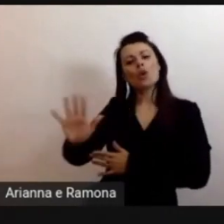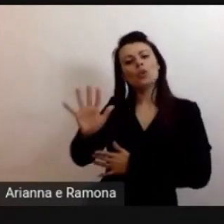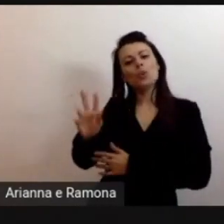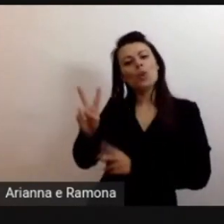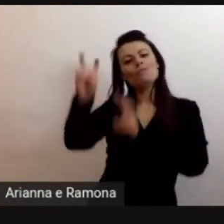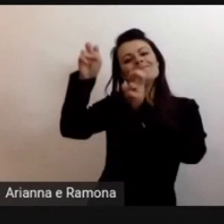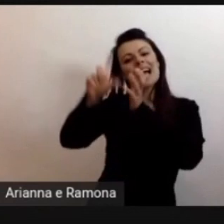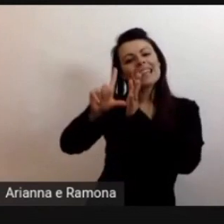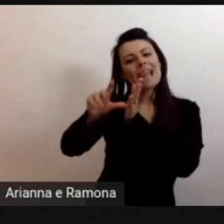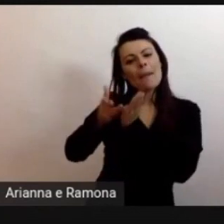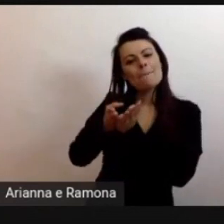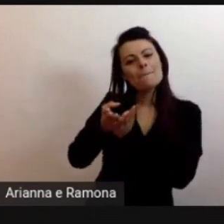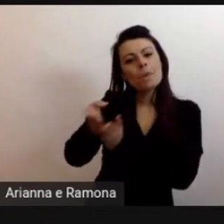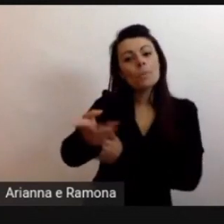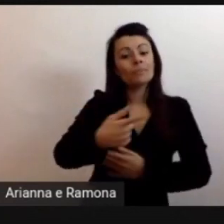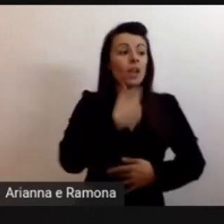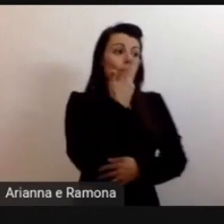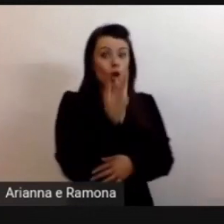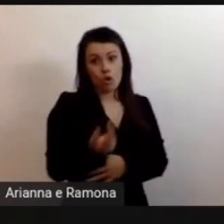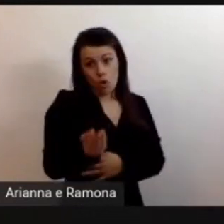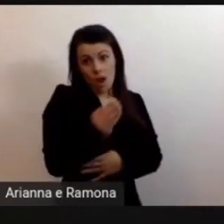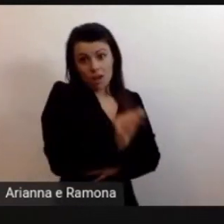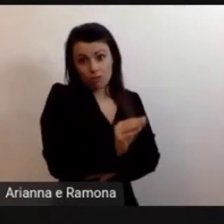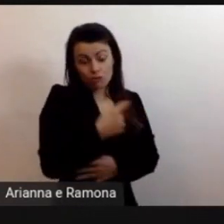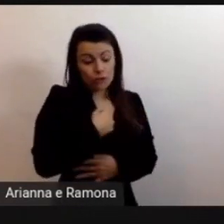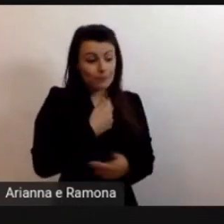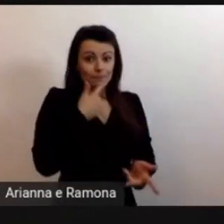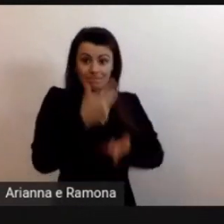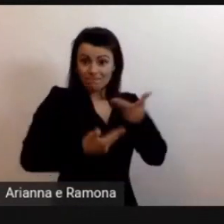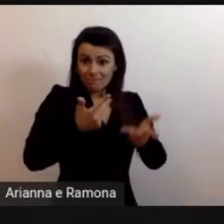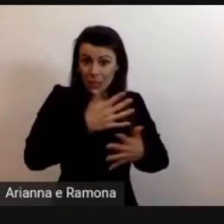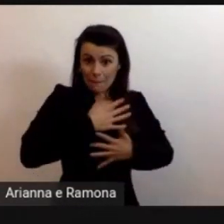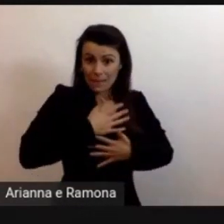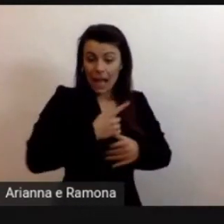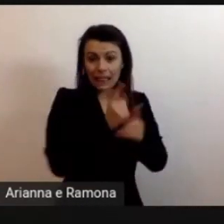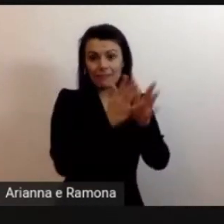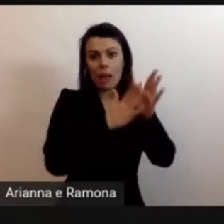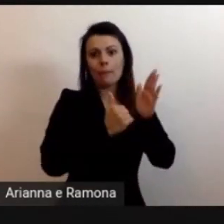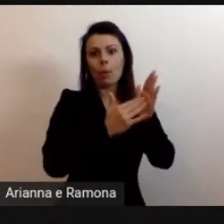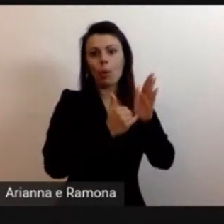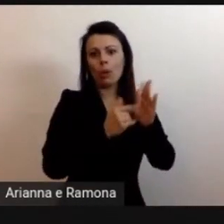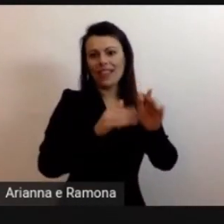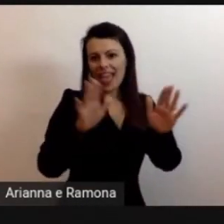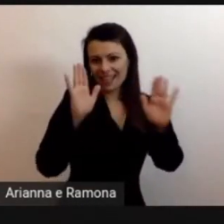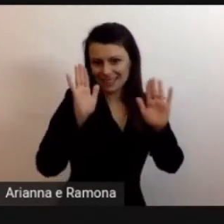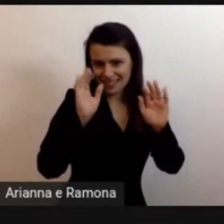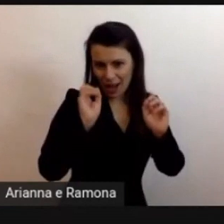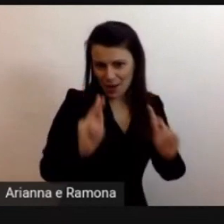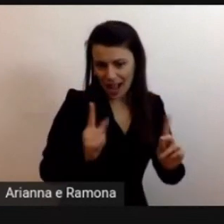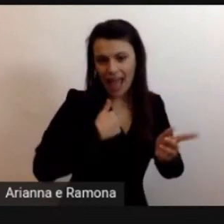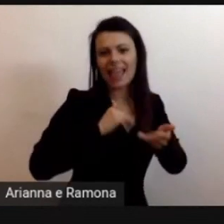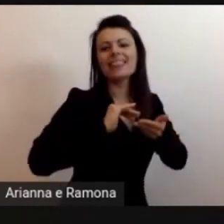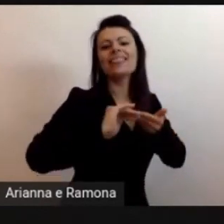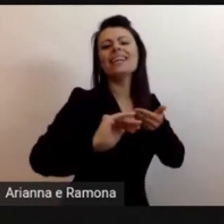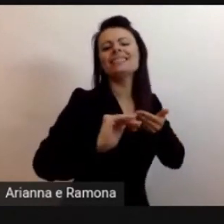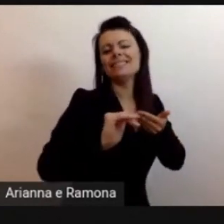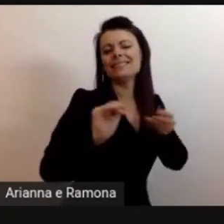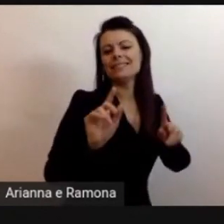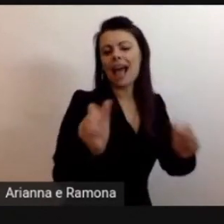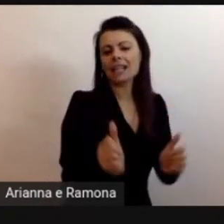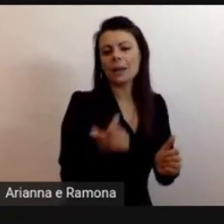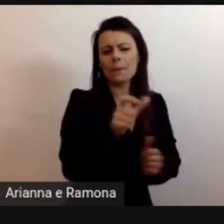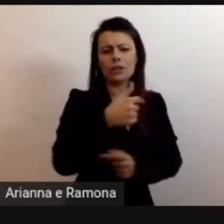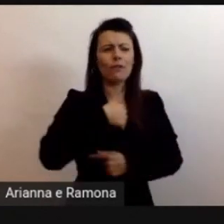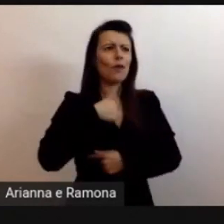rifare una cosa nelle parole vanno quelle con molta prudenza di stanza accanto a